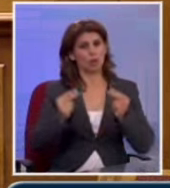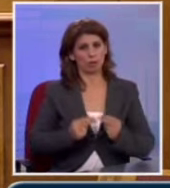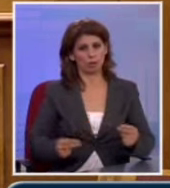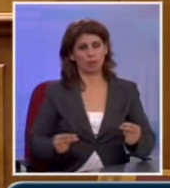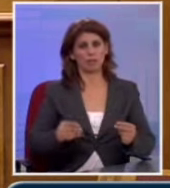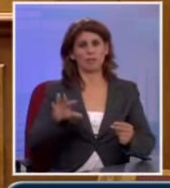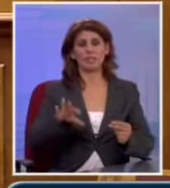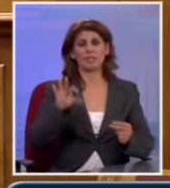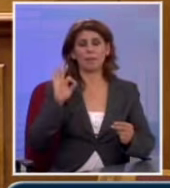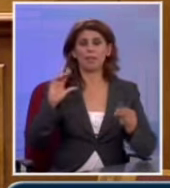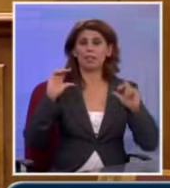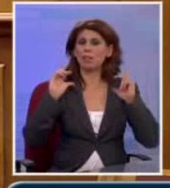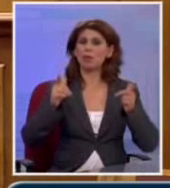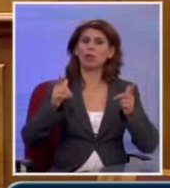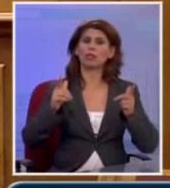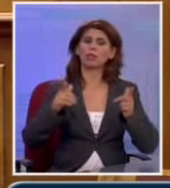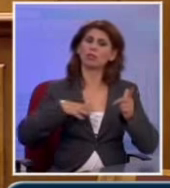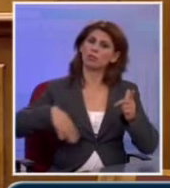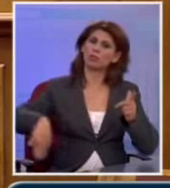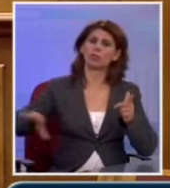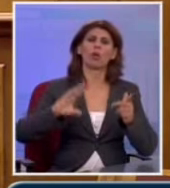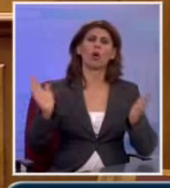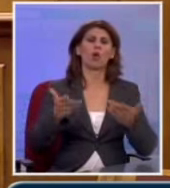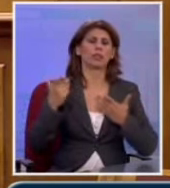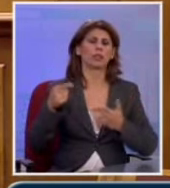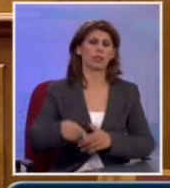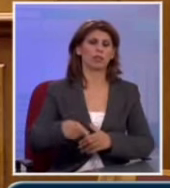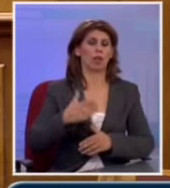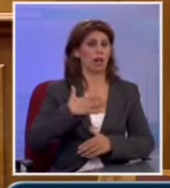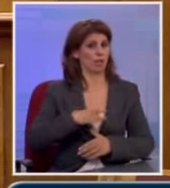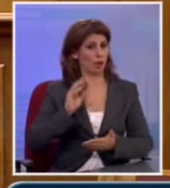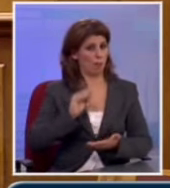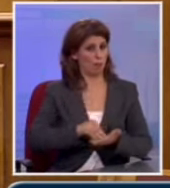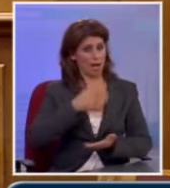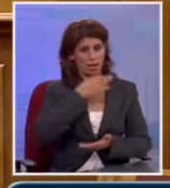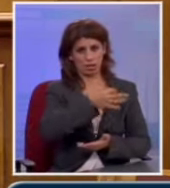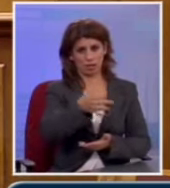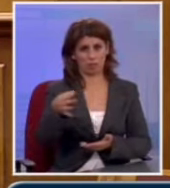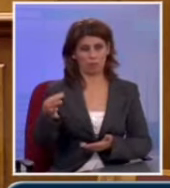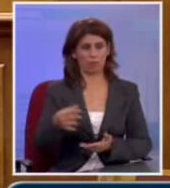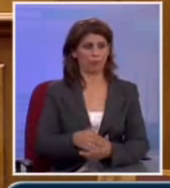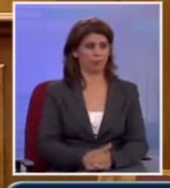της επιλογής της δημοκρατικής του λαού μας, όποιο και αν είναι αυτό. Θέλω όμως να επαναλάβω κάτι.